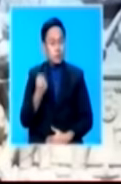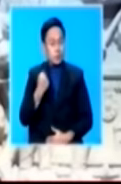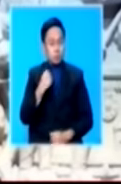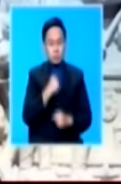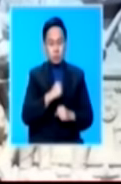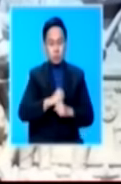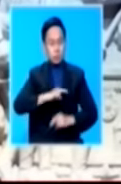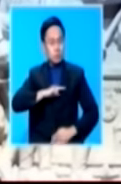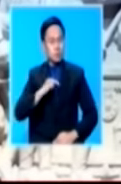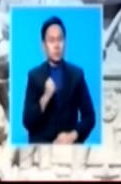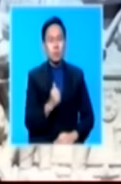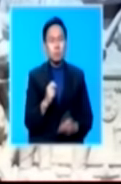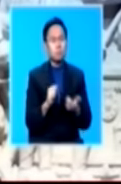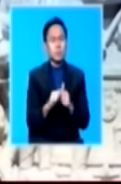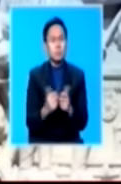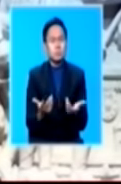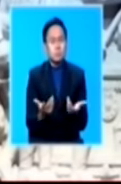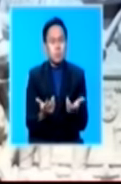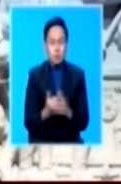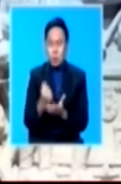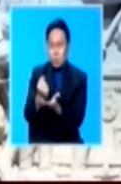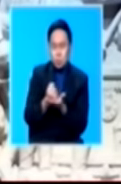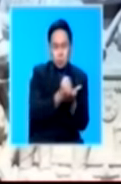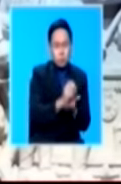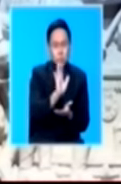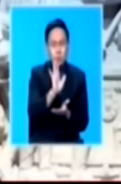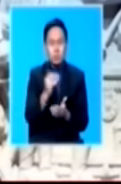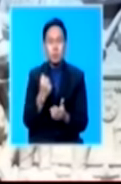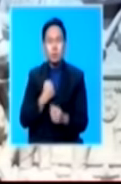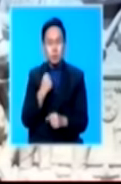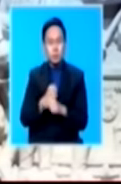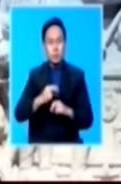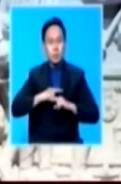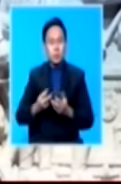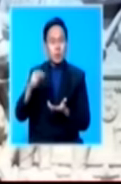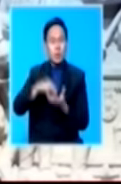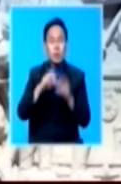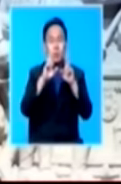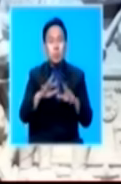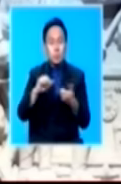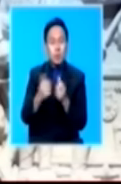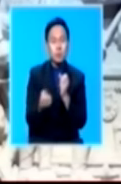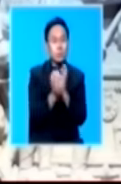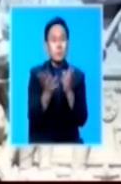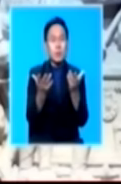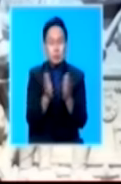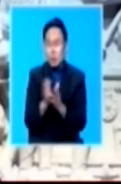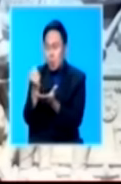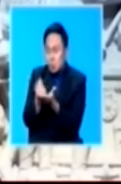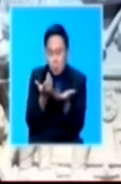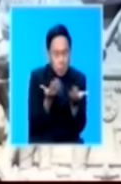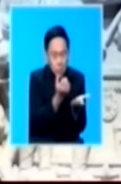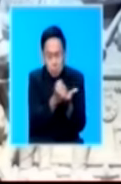ลำแข้งตัวเองได้แล้วมันก็ไม่ต้องไปพึ่งพาใครมากนักนะครับจนกระทั่งทำให้มันระบบต่างๆมันเสียหายไปทั้งหมดนะครับก็มีคนมาใช้ประโยช